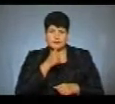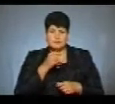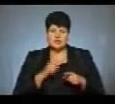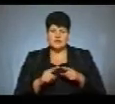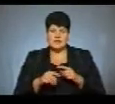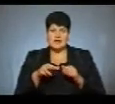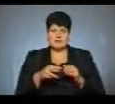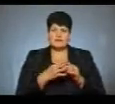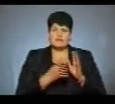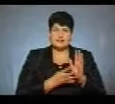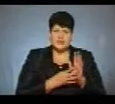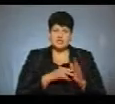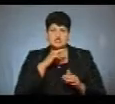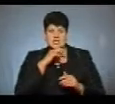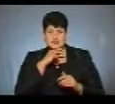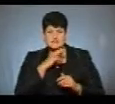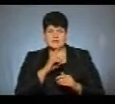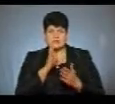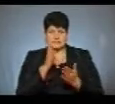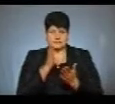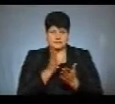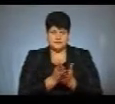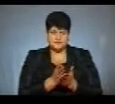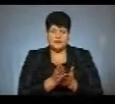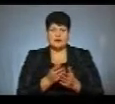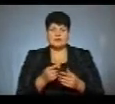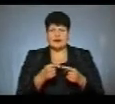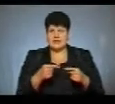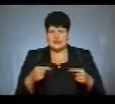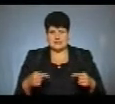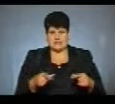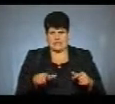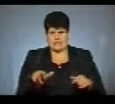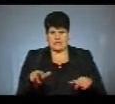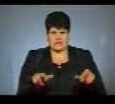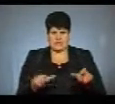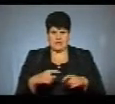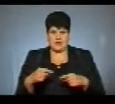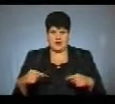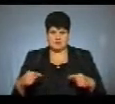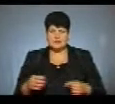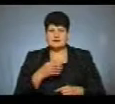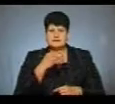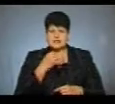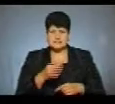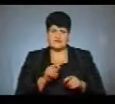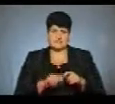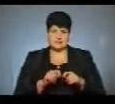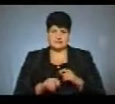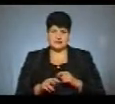трасі М19, Чернівці, Ковель, Доманово, Треблече на різних ділянках, розповів інспектор Олександр